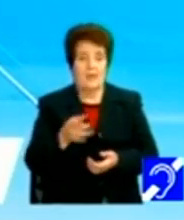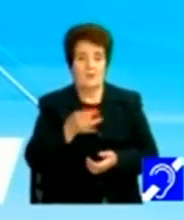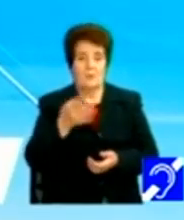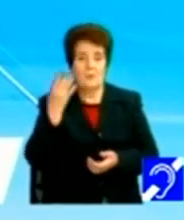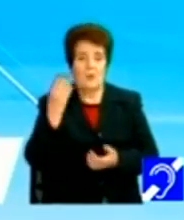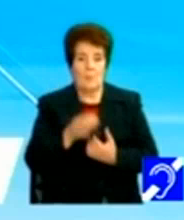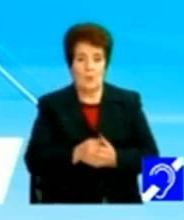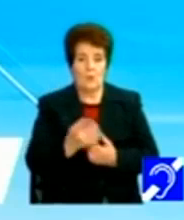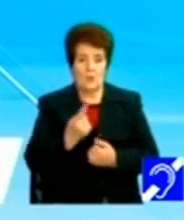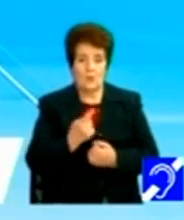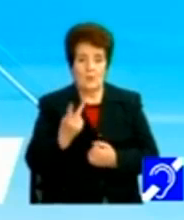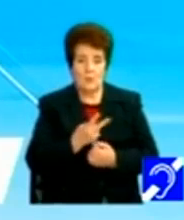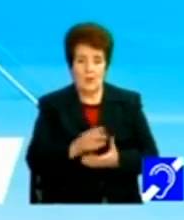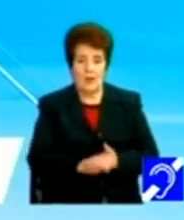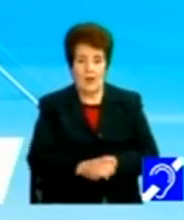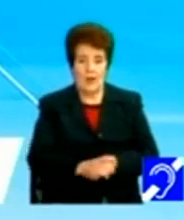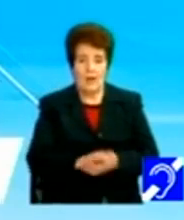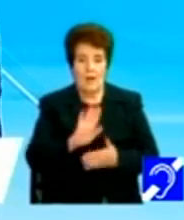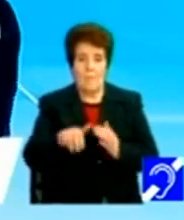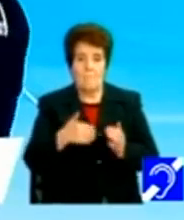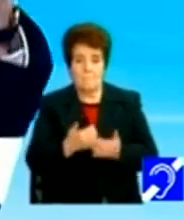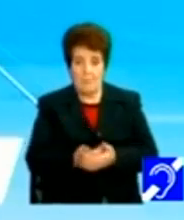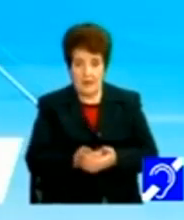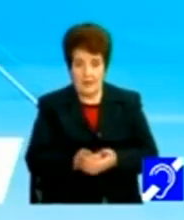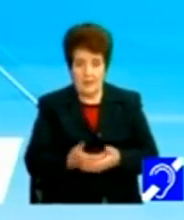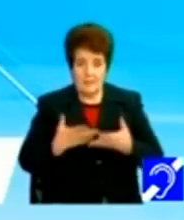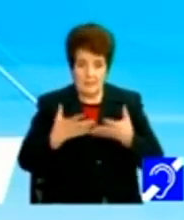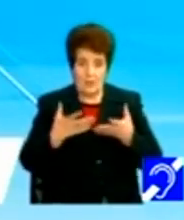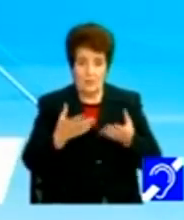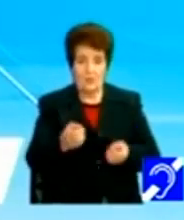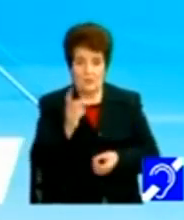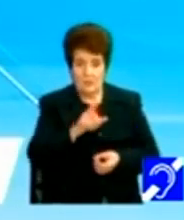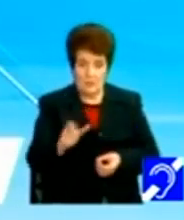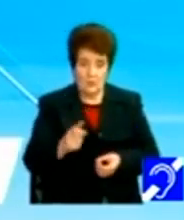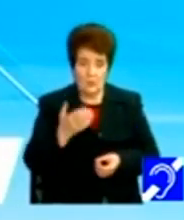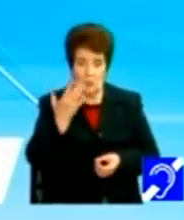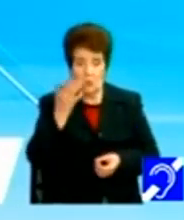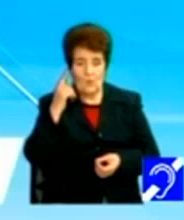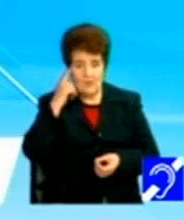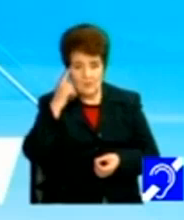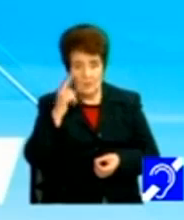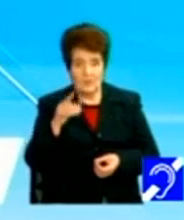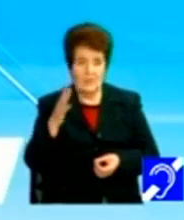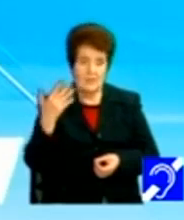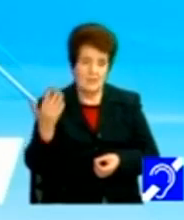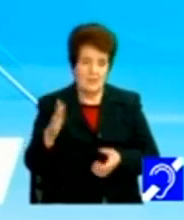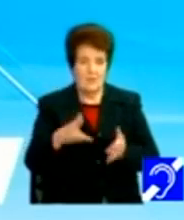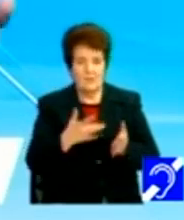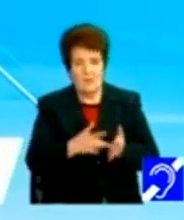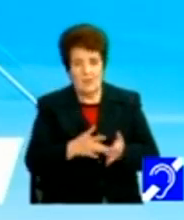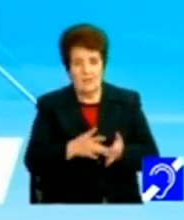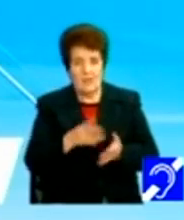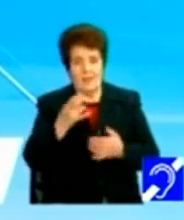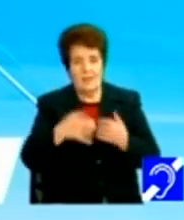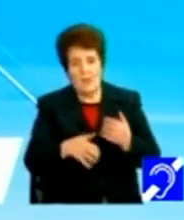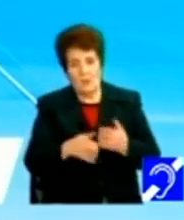împreună. O dată, a doua oară. Până să ajungem să convingem cetățeni cu viziuni de stânga, de centru-stânga, cu viziuni